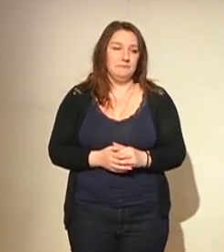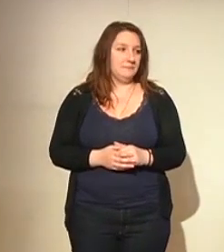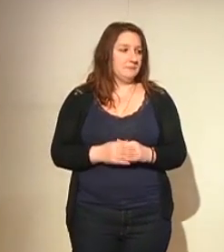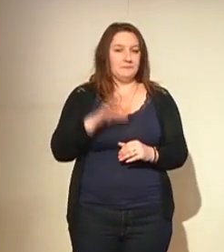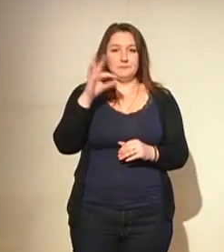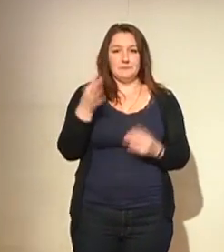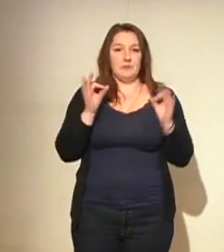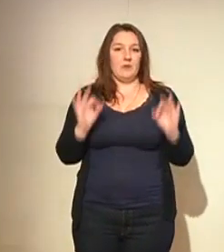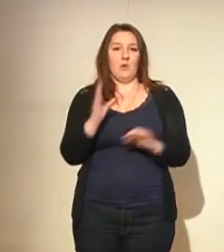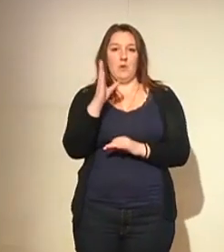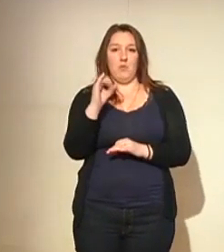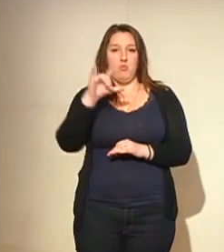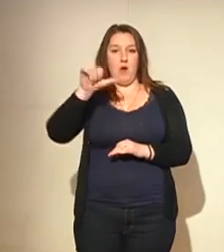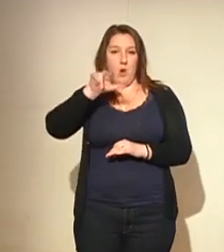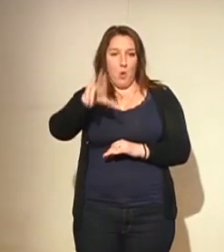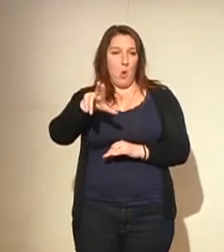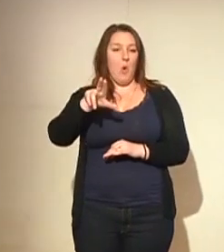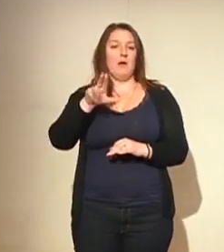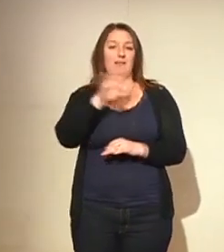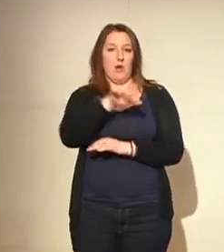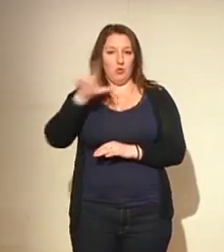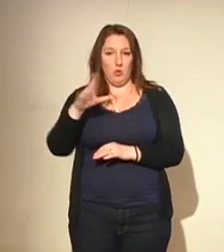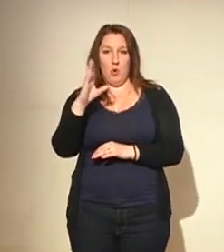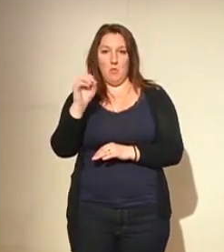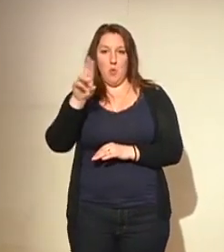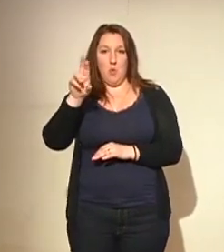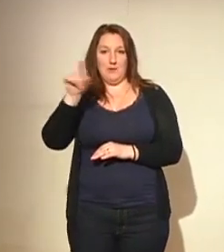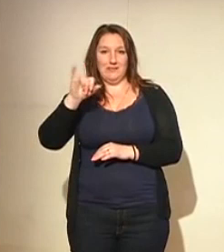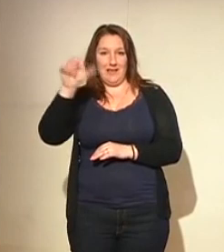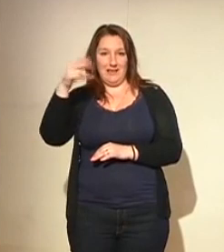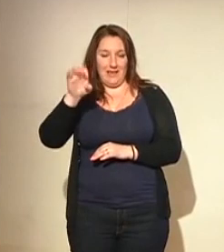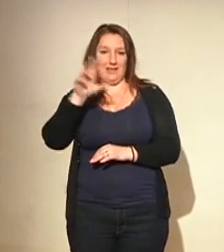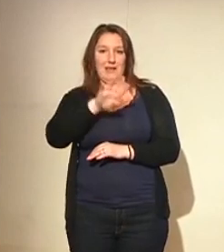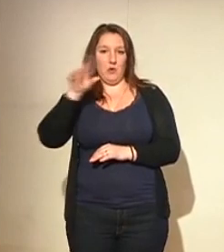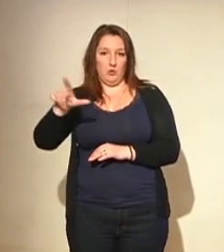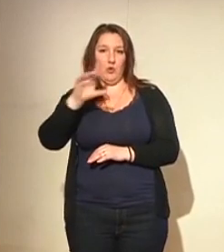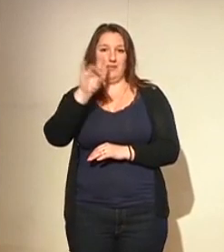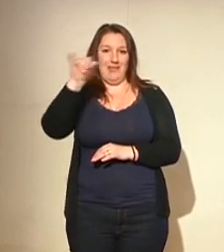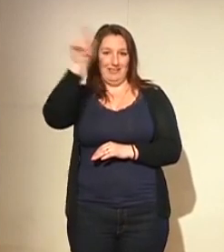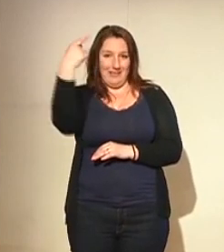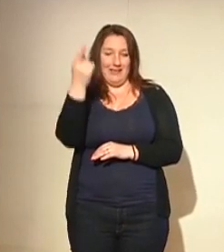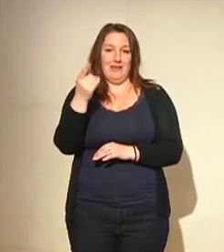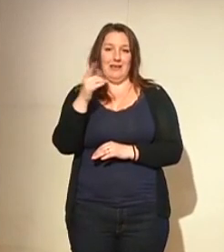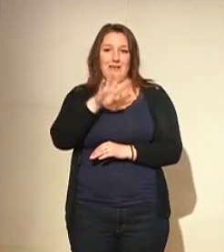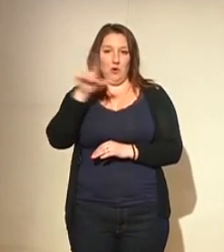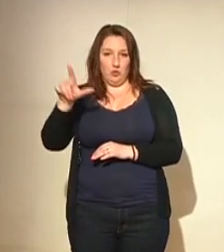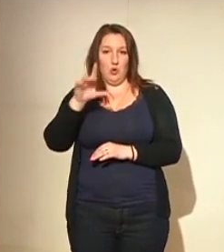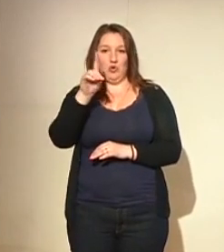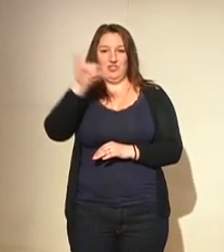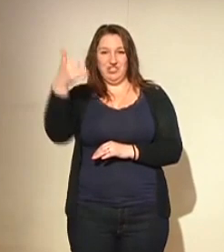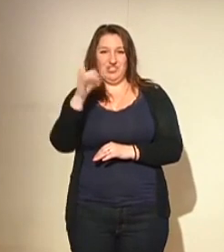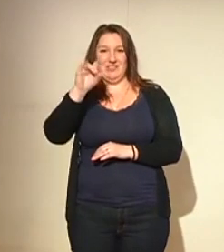oui donc boilot 42 bousayen 42 daté 42 gidel 42